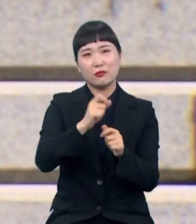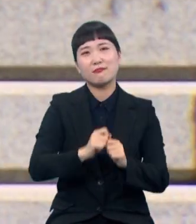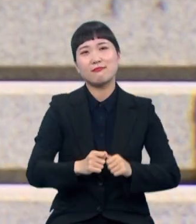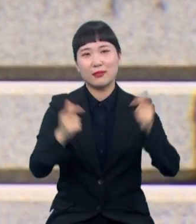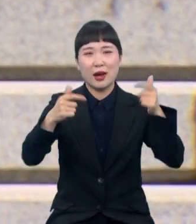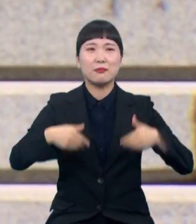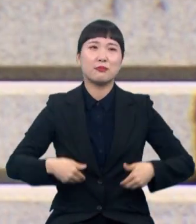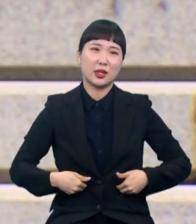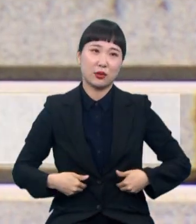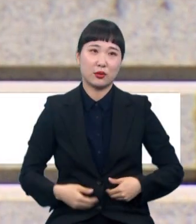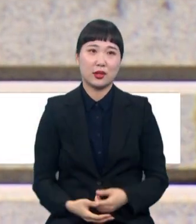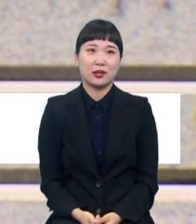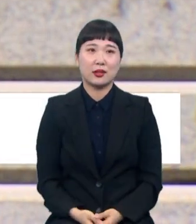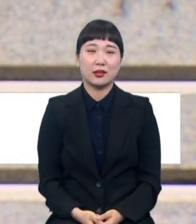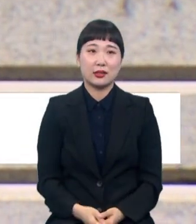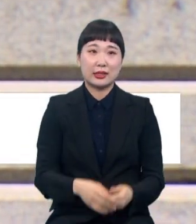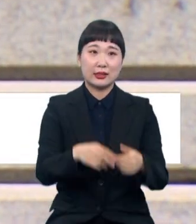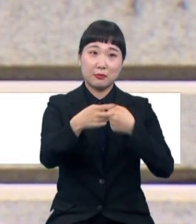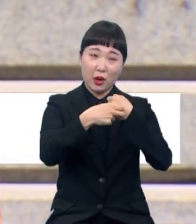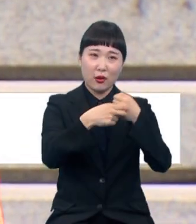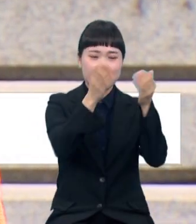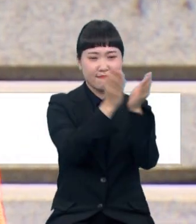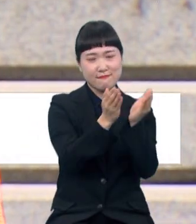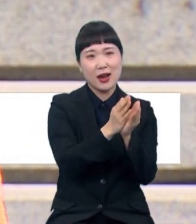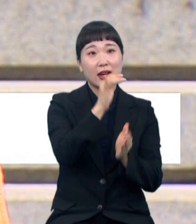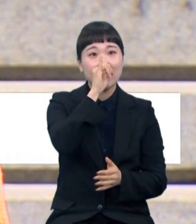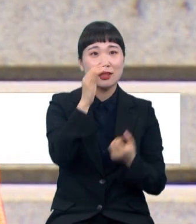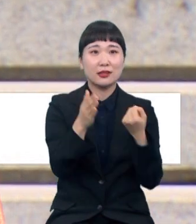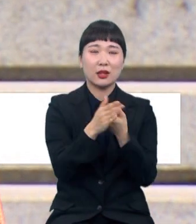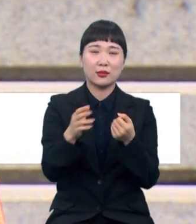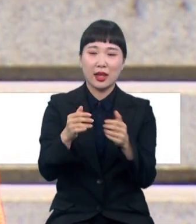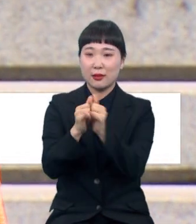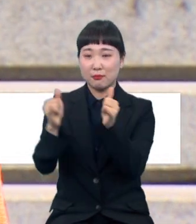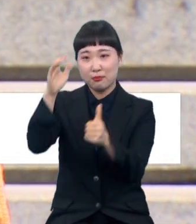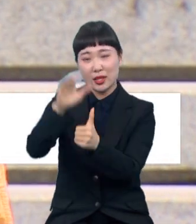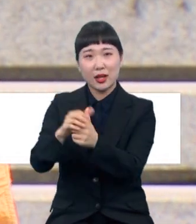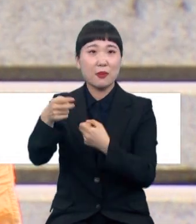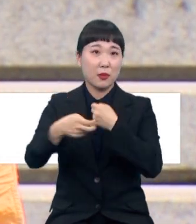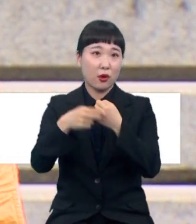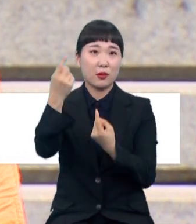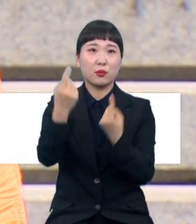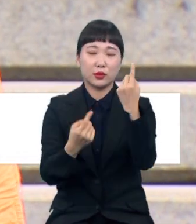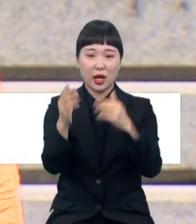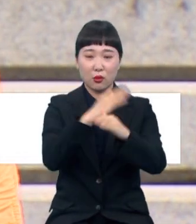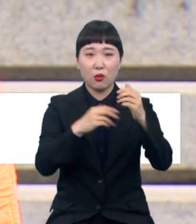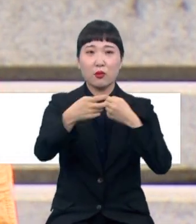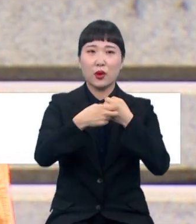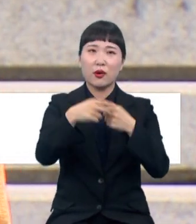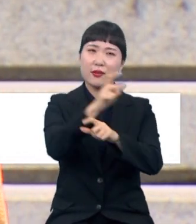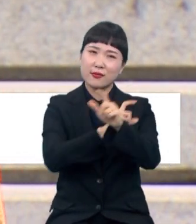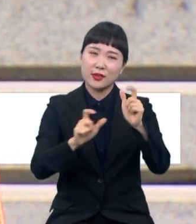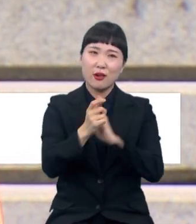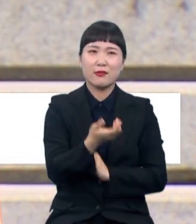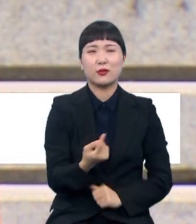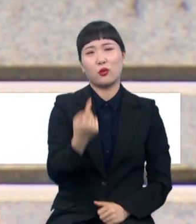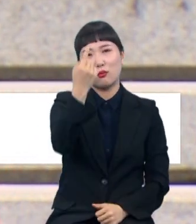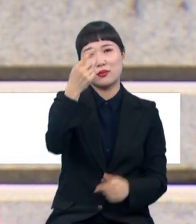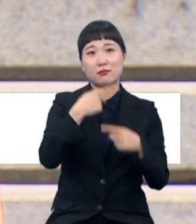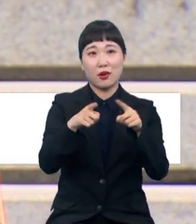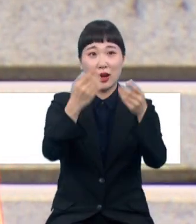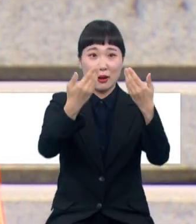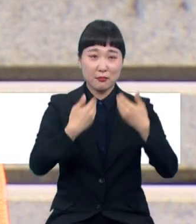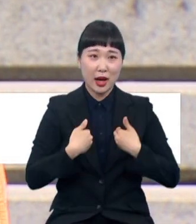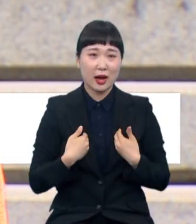의료 적정성에 있어서 민간병원보다 공공병원이 훨씬 높은 평가를 받고 있고 과잉진료와 비급여 진료가 없기